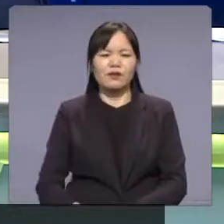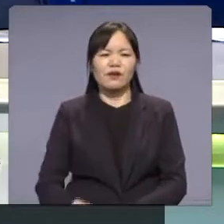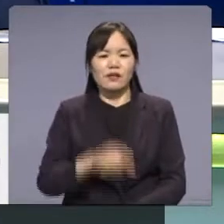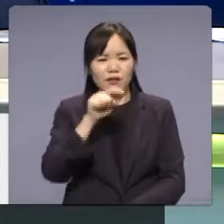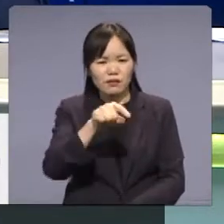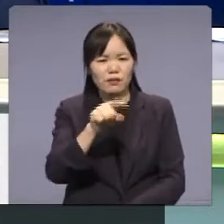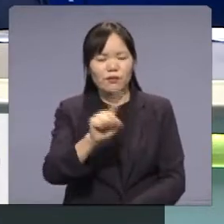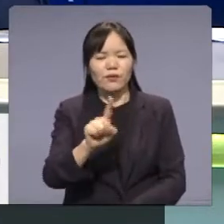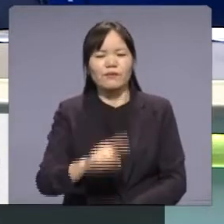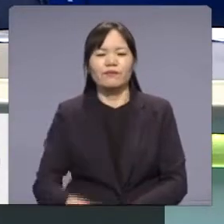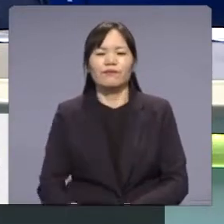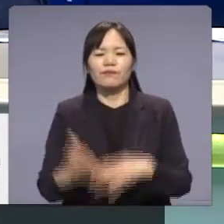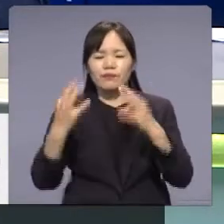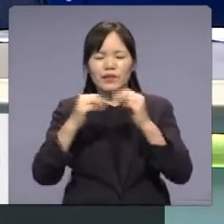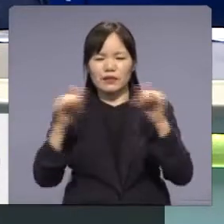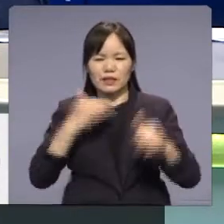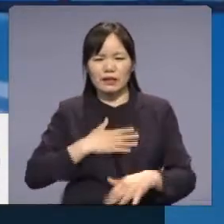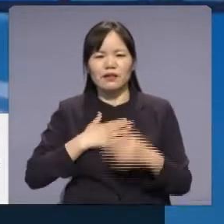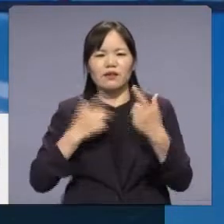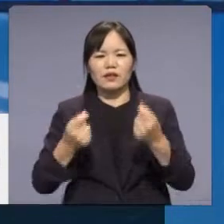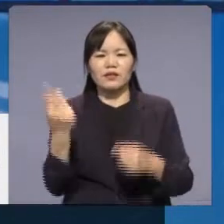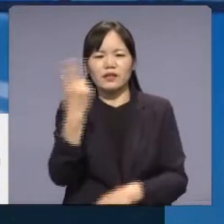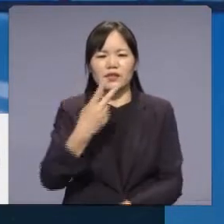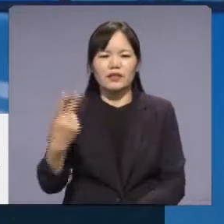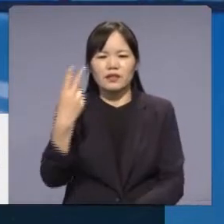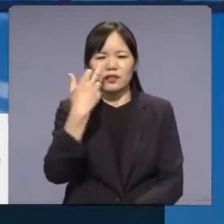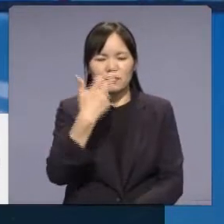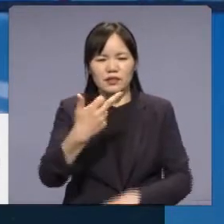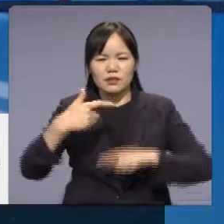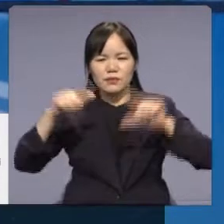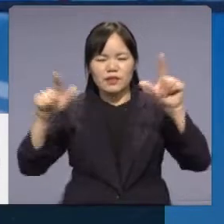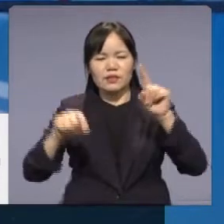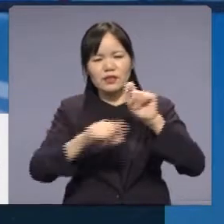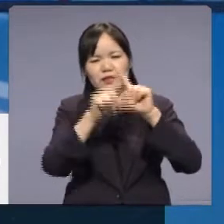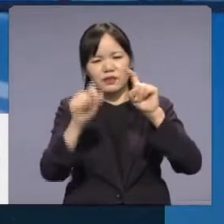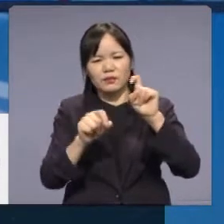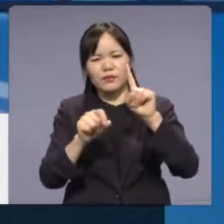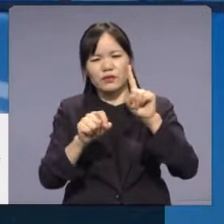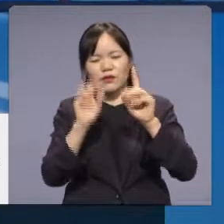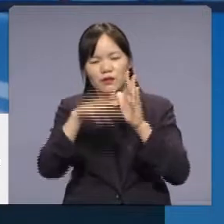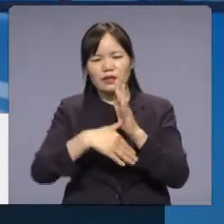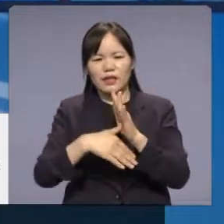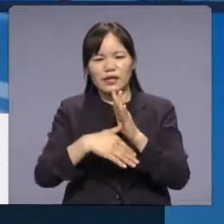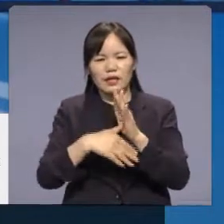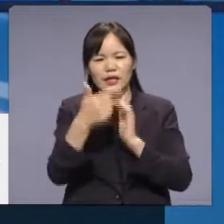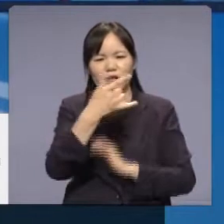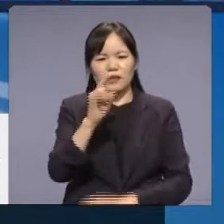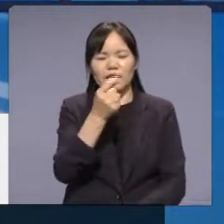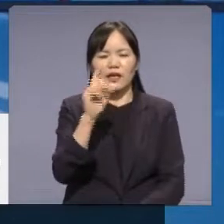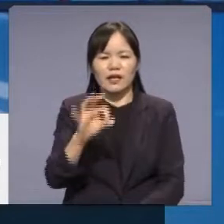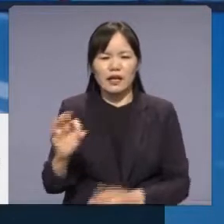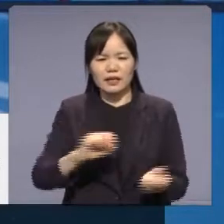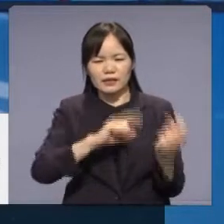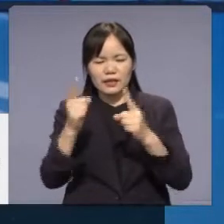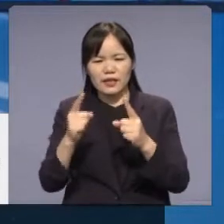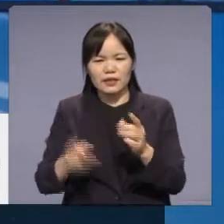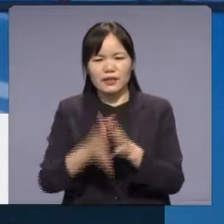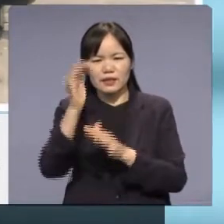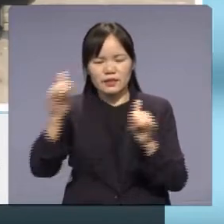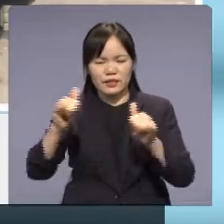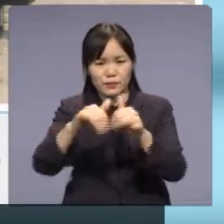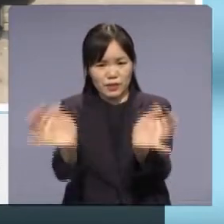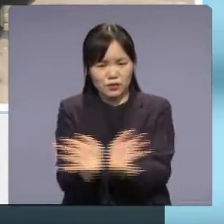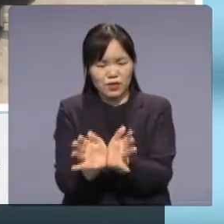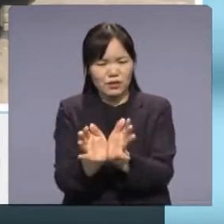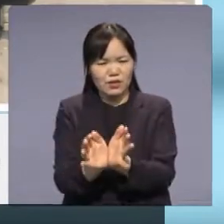18부두에 대해서는 많은 사람들이 알고 있지만 2007년 11월에 인천 내양 살리기 시민대책위원회에서 7만 2천